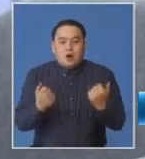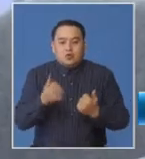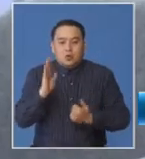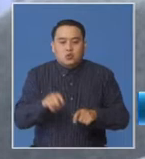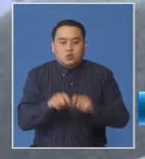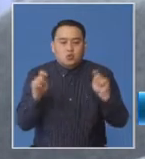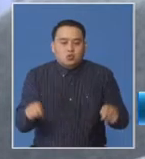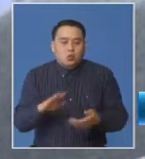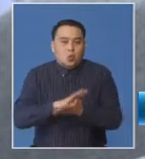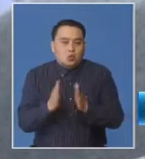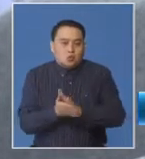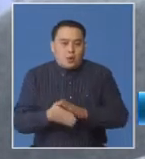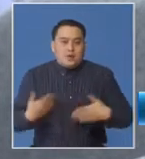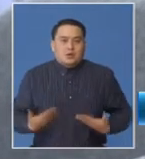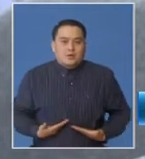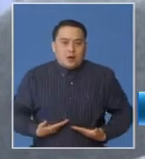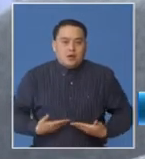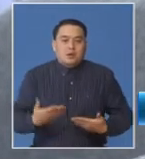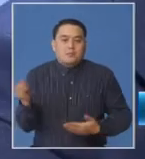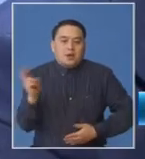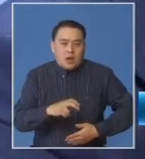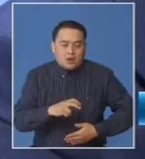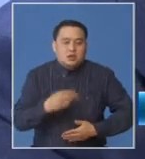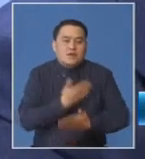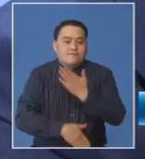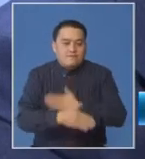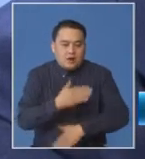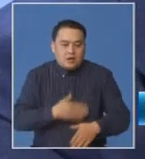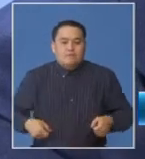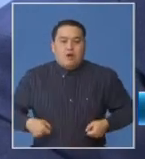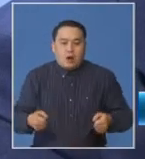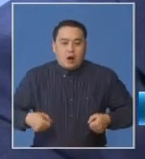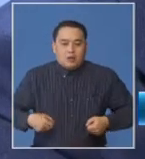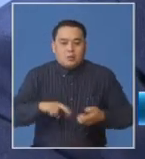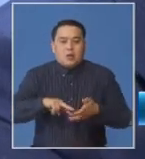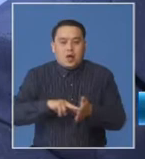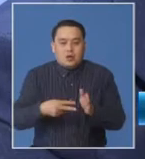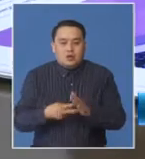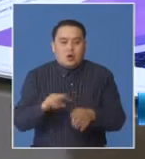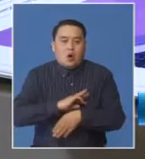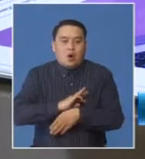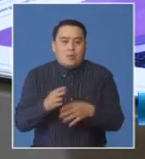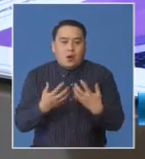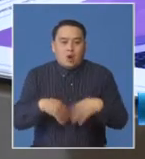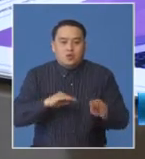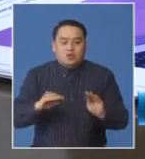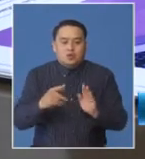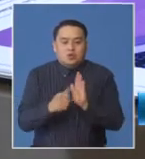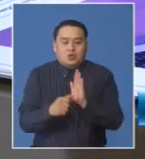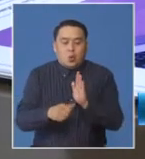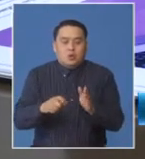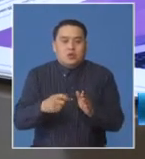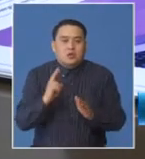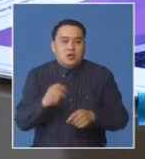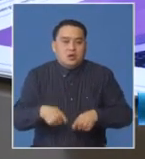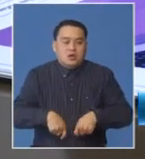будут созданы все условия для проживания приезжих инвалидов-колясочников. Планируется оборудование здания в 600 квадратных